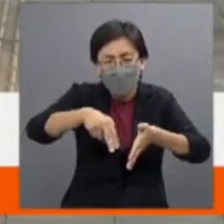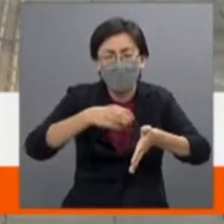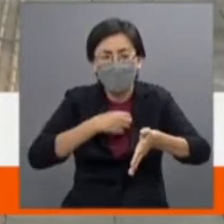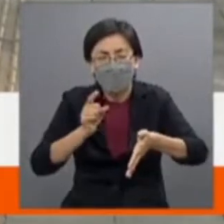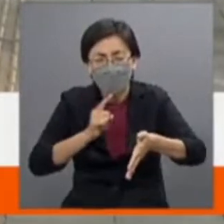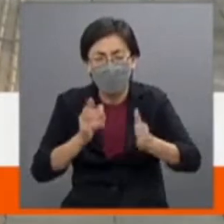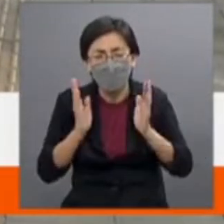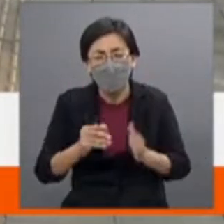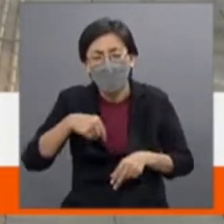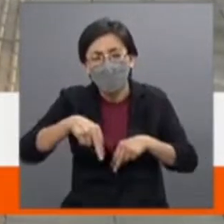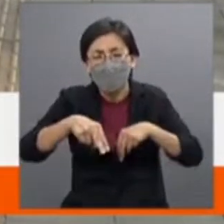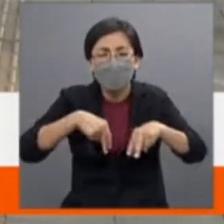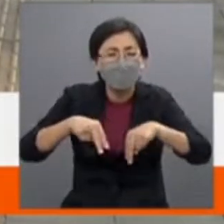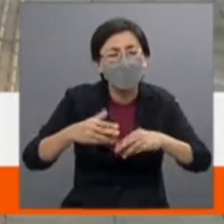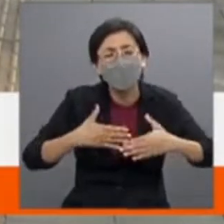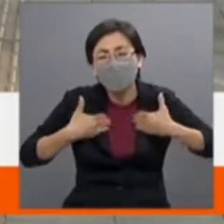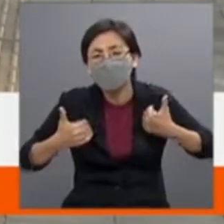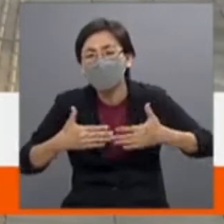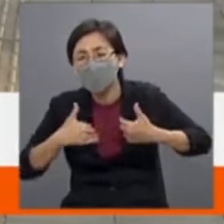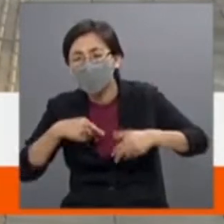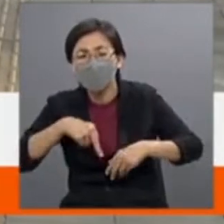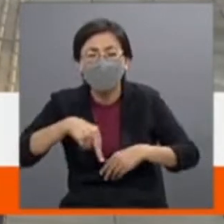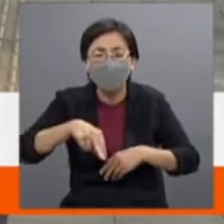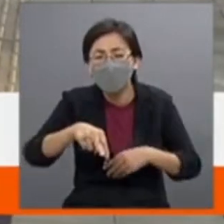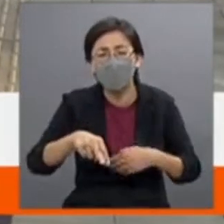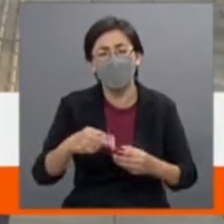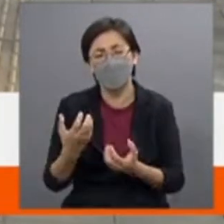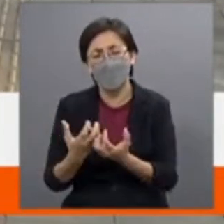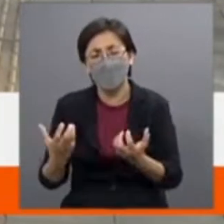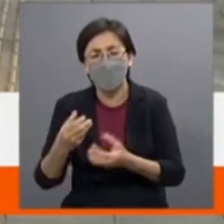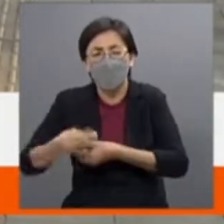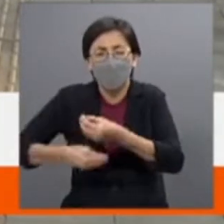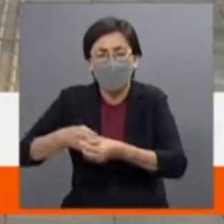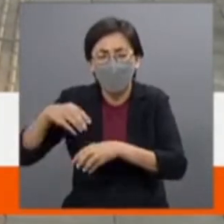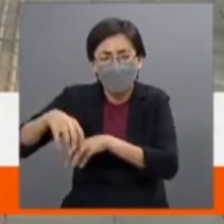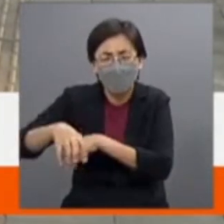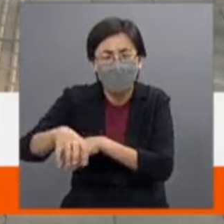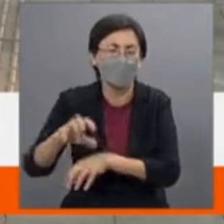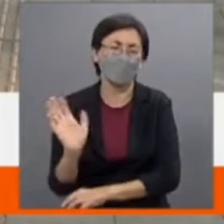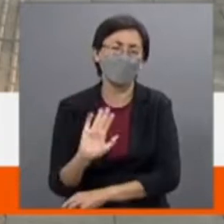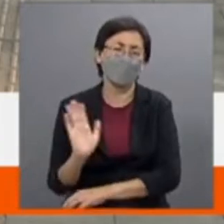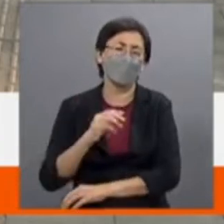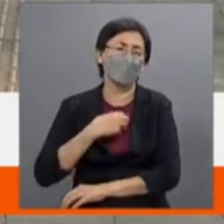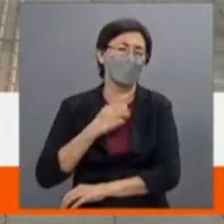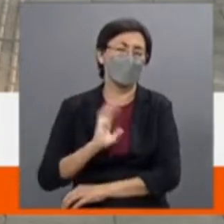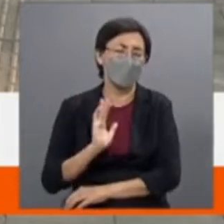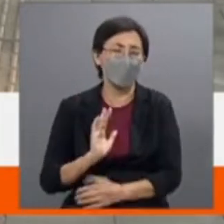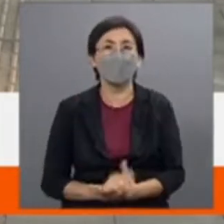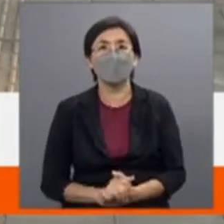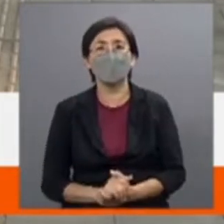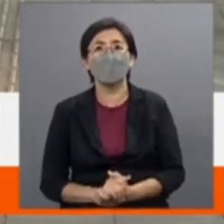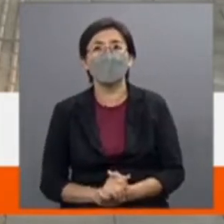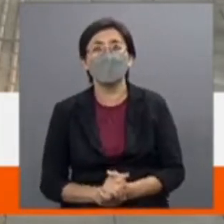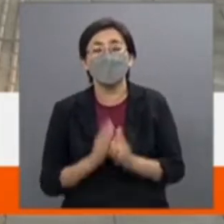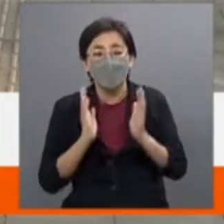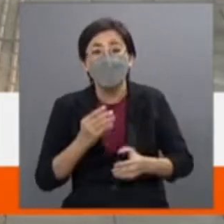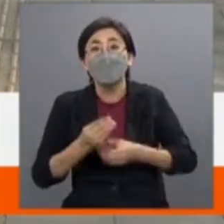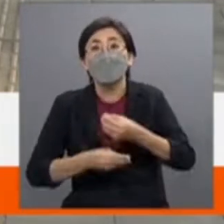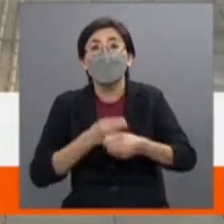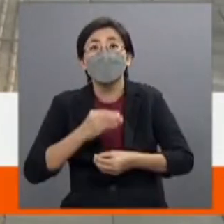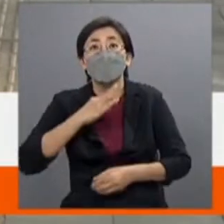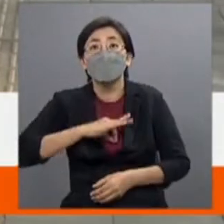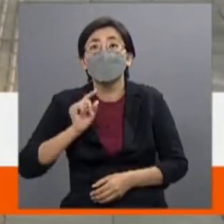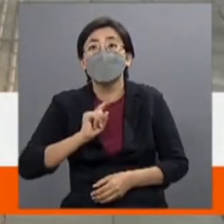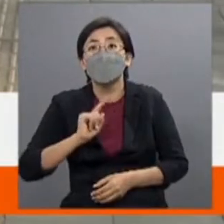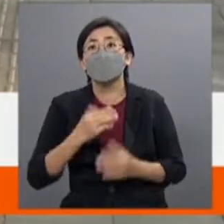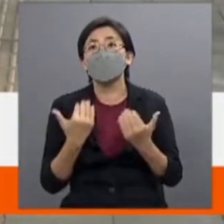ที่ให้เดินได้อย่างเดียวโดยไม่มีสิ่งของต่างๆเนี่ยมาตั้งระเกะระกะนะคะแต่ว่าถ้ามองในมุมของการค้าขายก็บอกว่าก็อยากจะมีพื้น